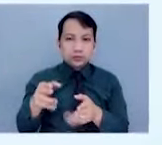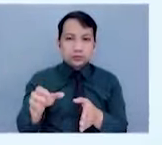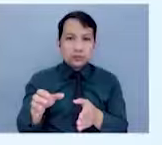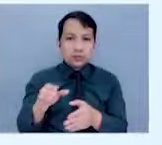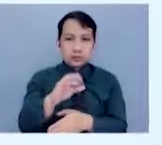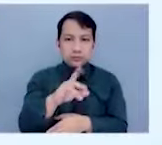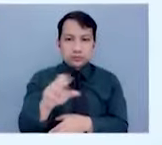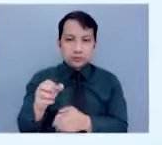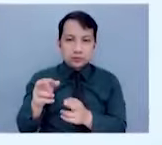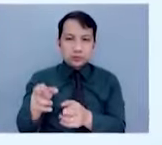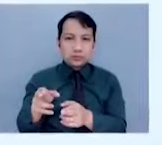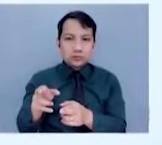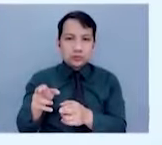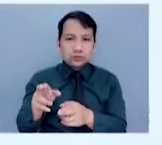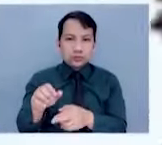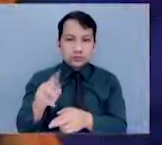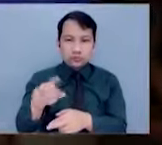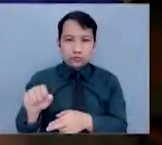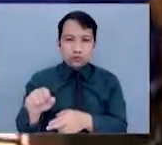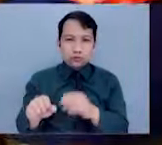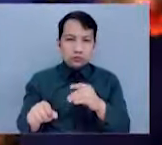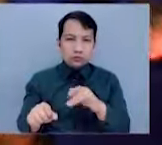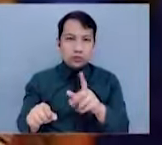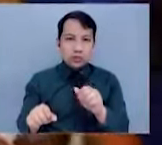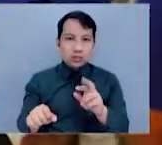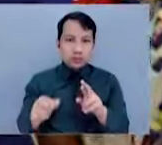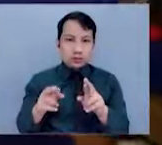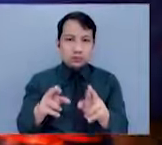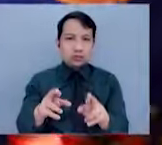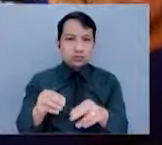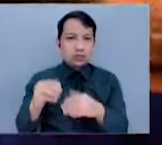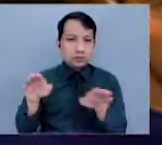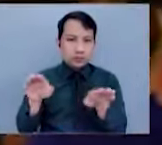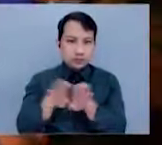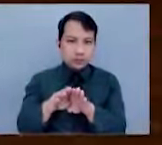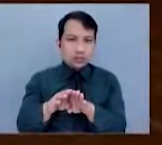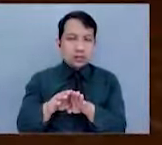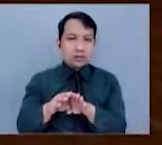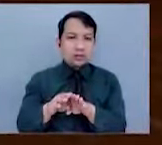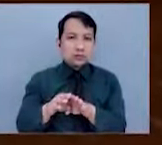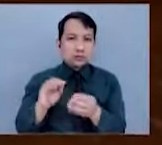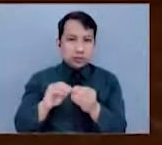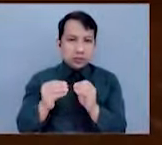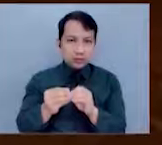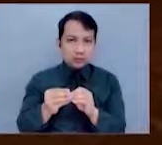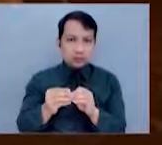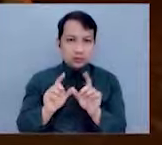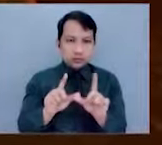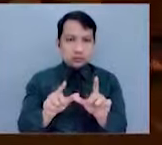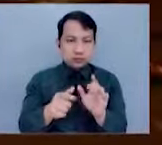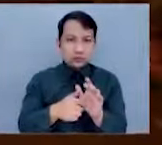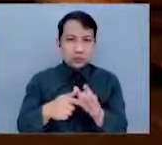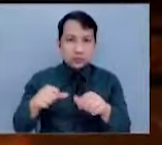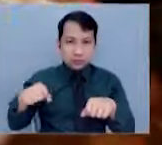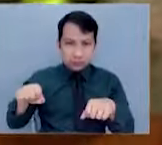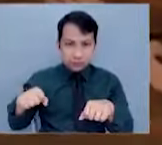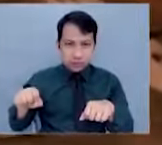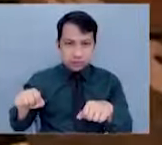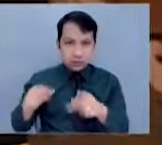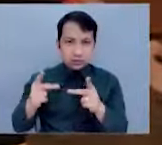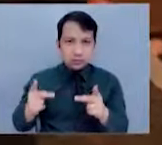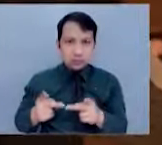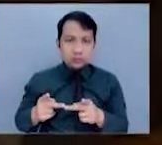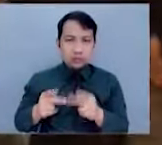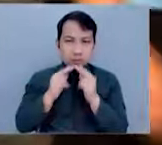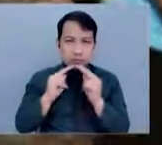Road, Sumulong Highway at Olalla Road. Pansamantala rin suspendido ang number coding scheme sa mga tricycle sa lugar.